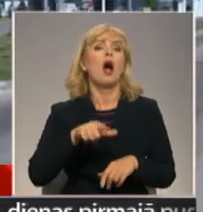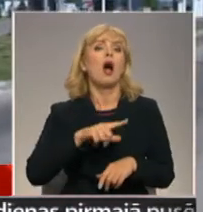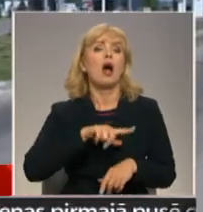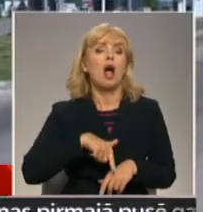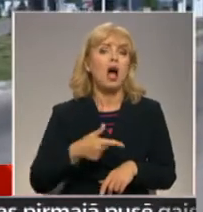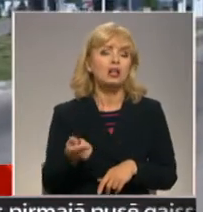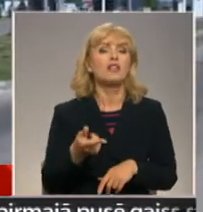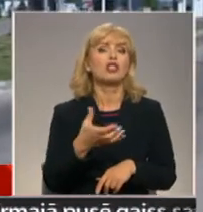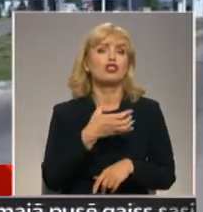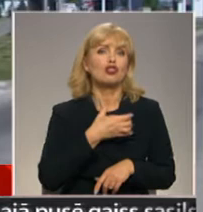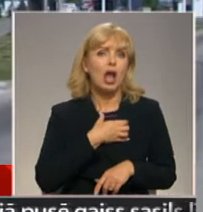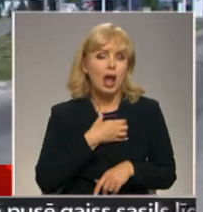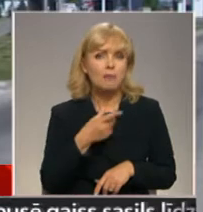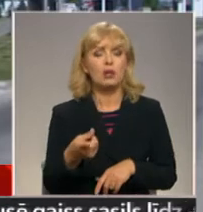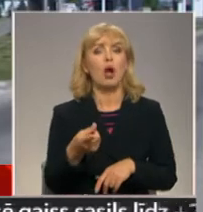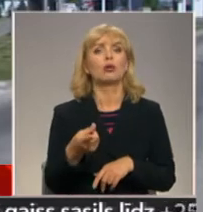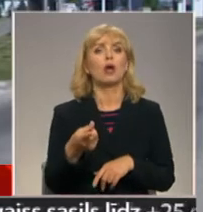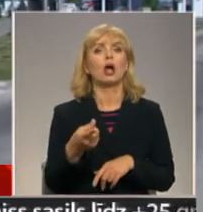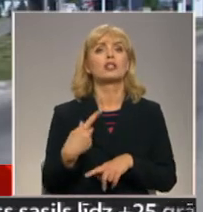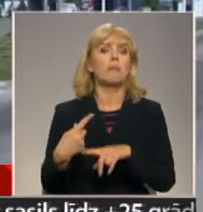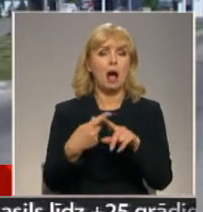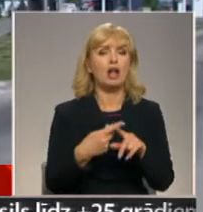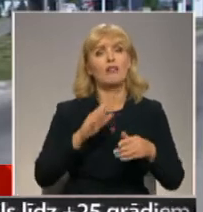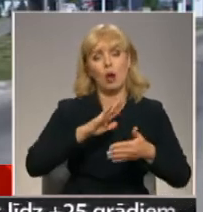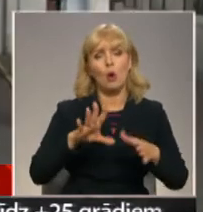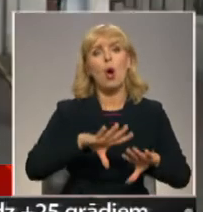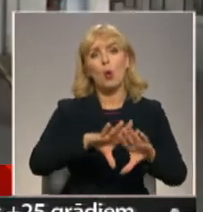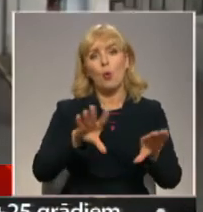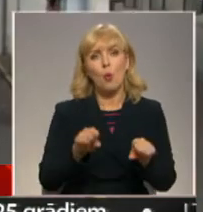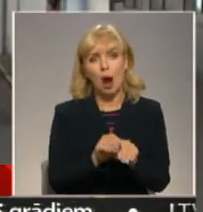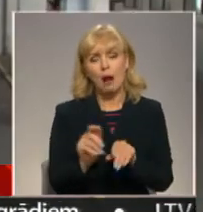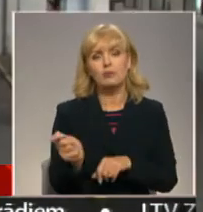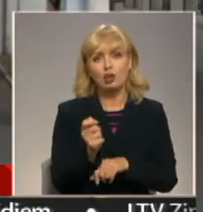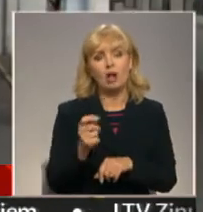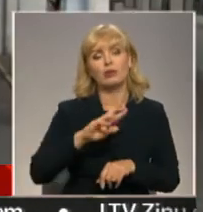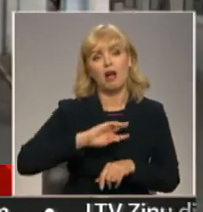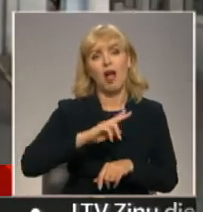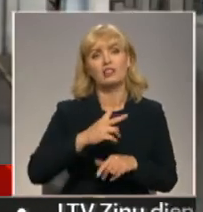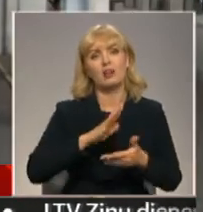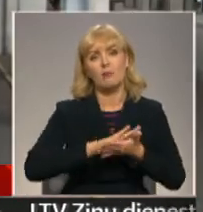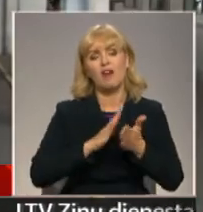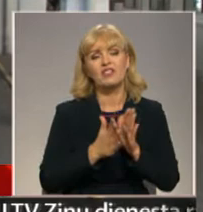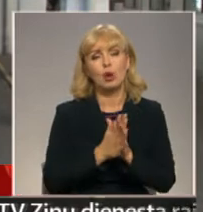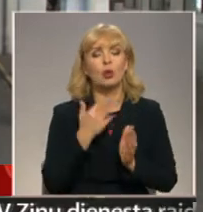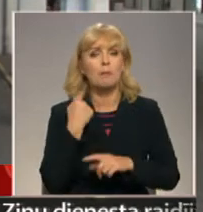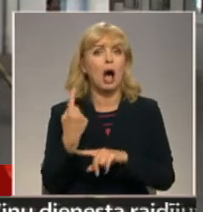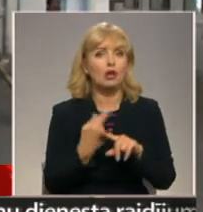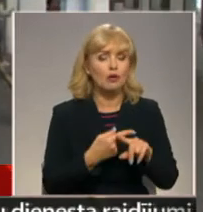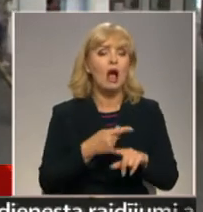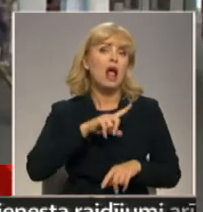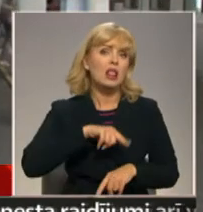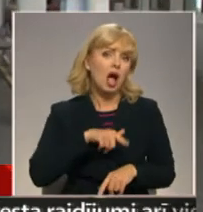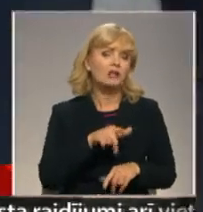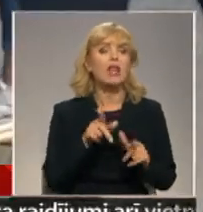Latvijai, Baltkrievijai un par to mēs arī esam vienojušies ar Baltkrievijas pusi. Kā Latvija arī savu